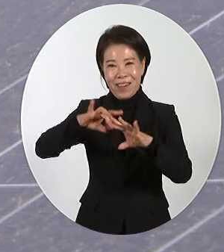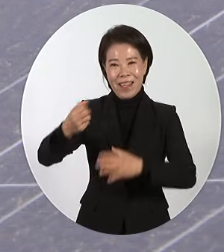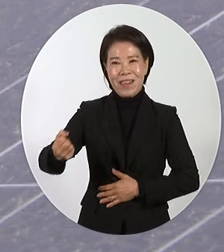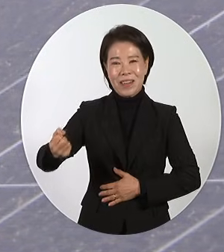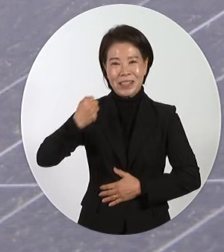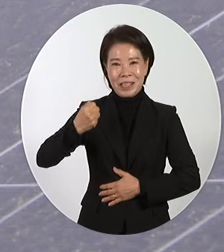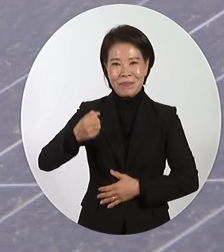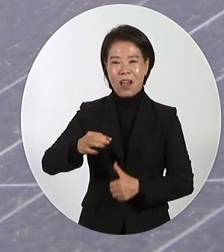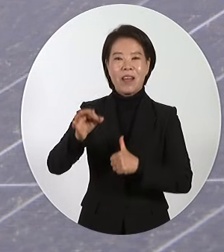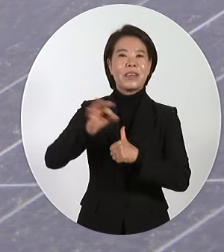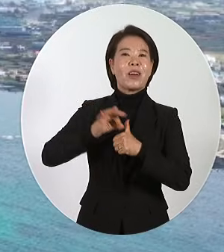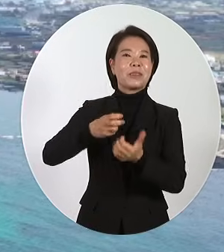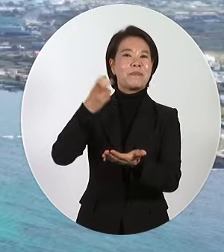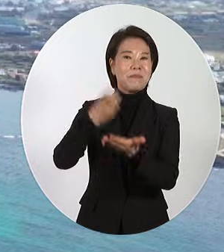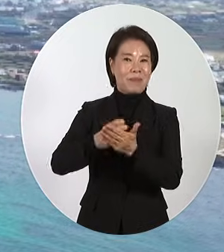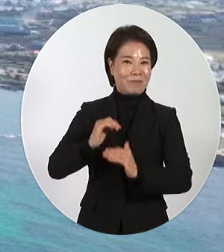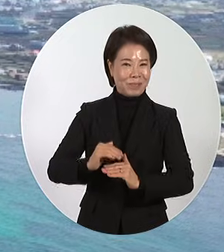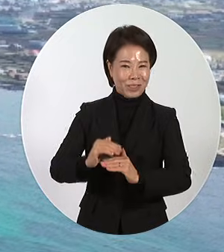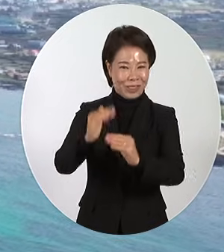제도를 추진합니다.